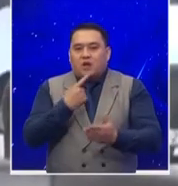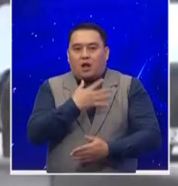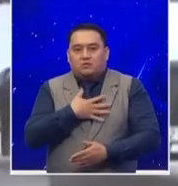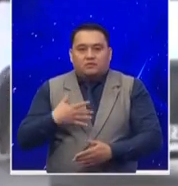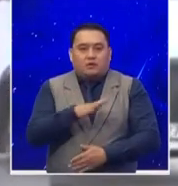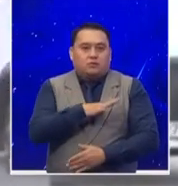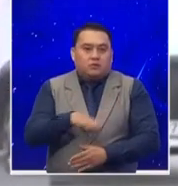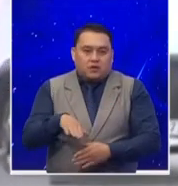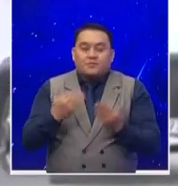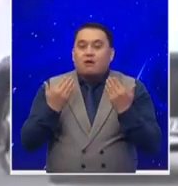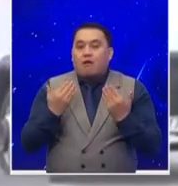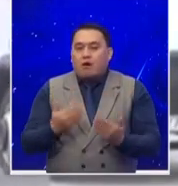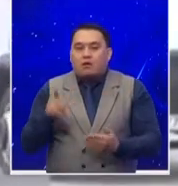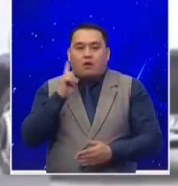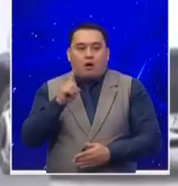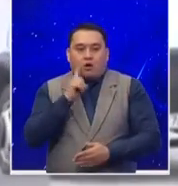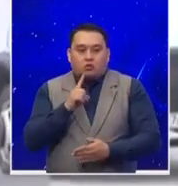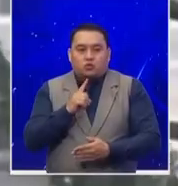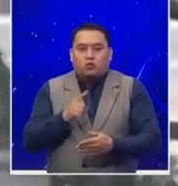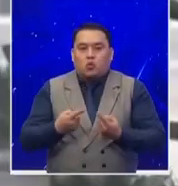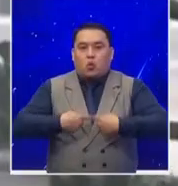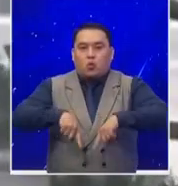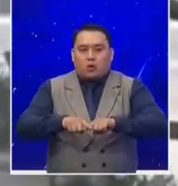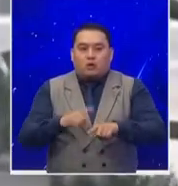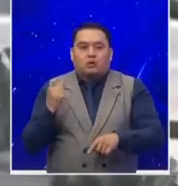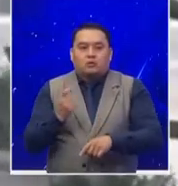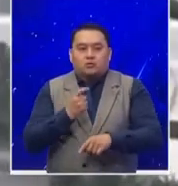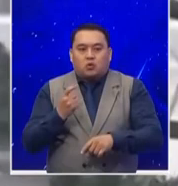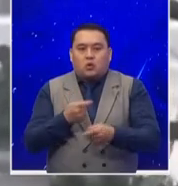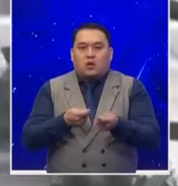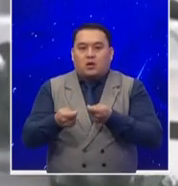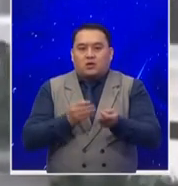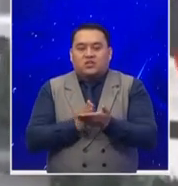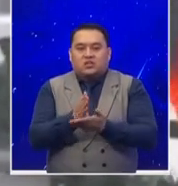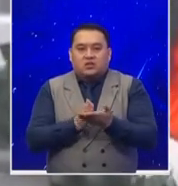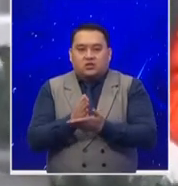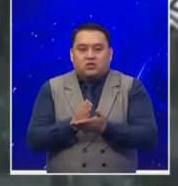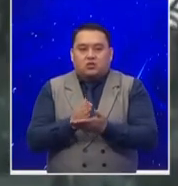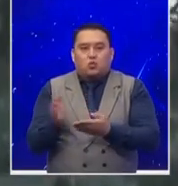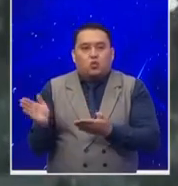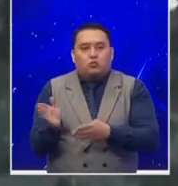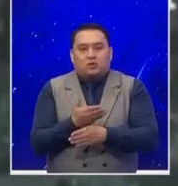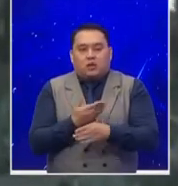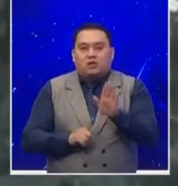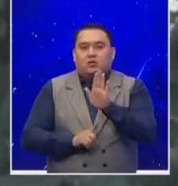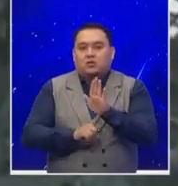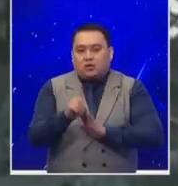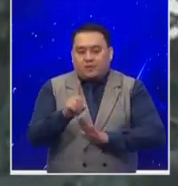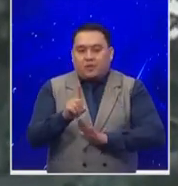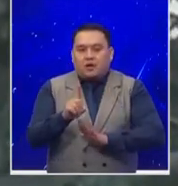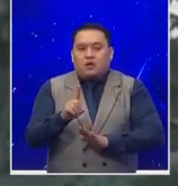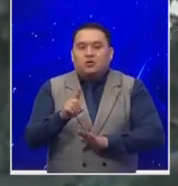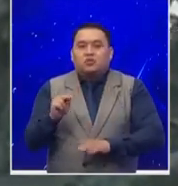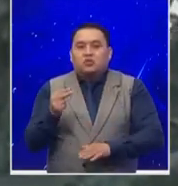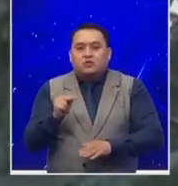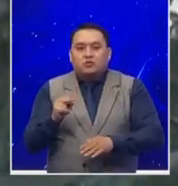зардап шеккен жоқ. Қазіргі таңда Ақтау қалалық тұрғын үй коммуналдық шаруашылығы бөлімінің қызметкерлері шыршаны жинау жұмыстарын бастады. Айта кетейік, бейсенбі